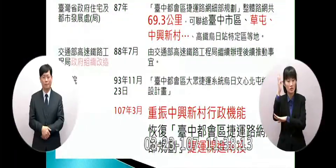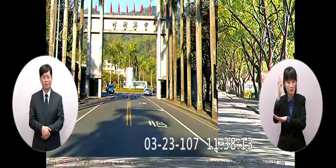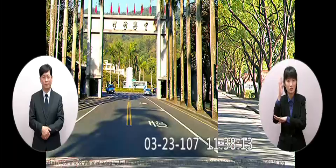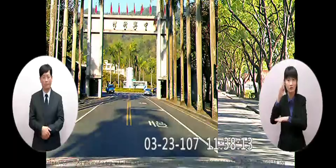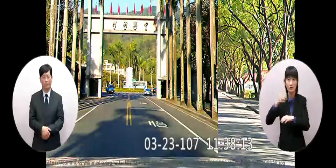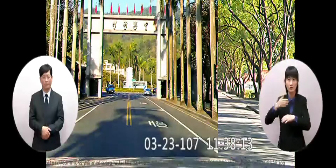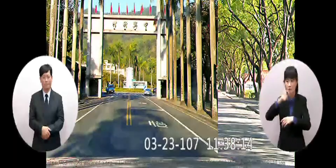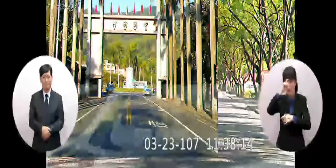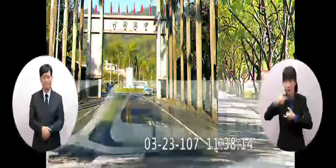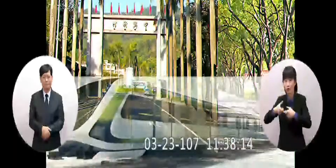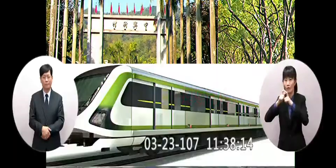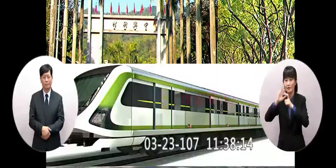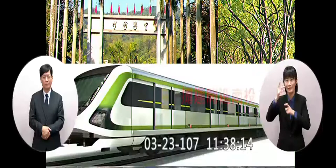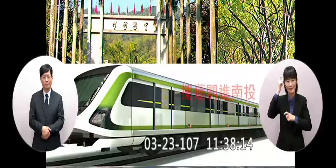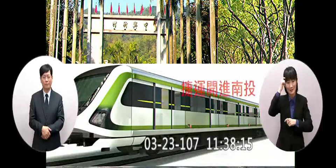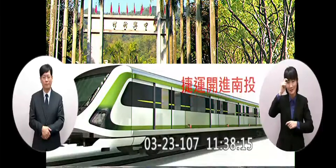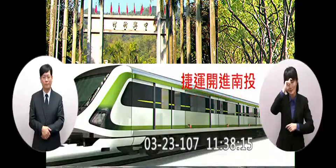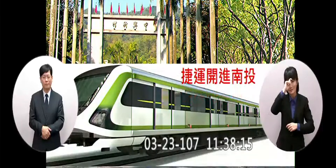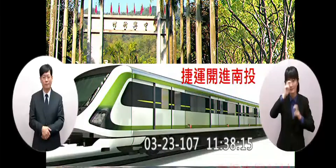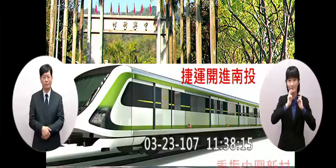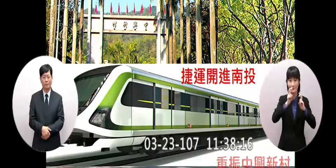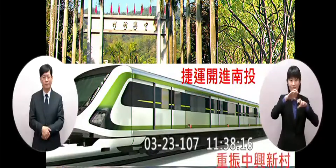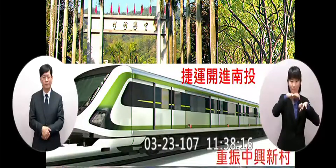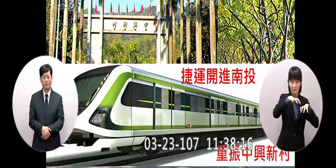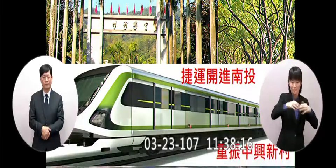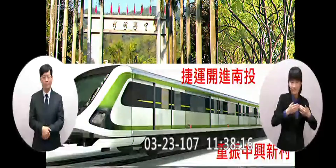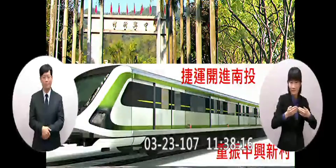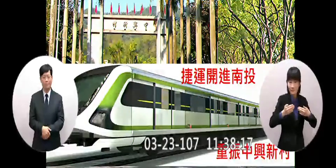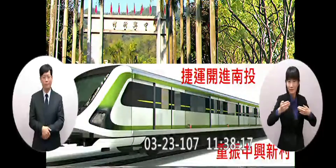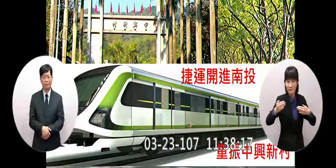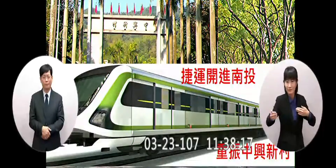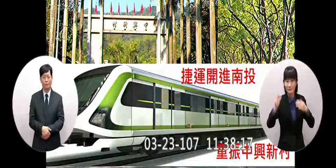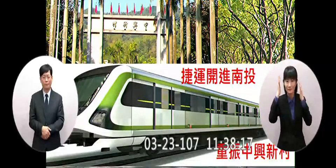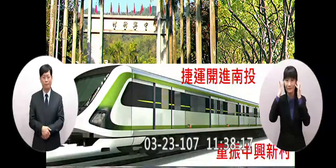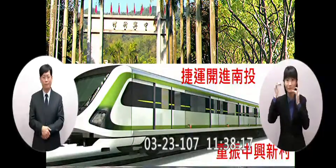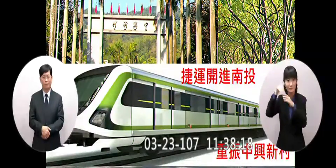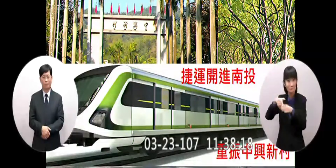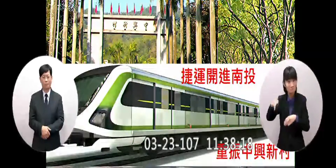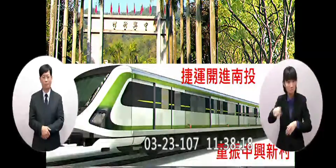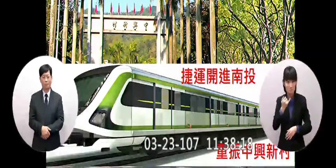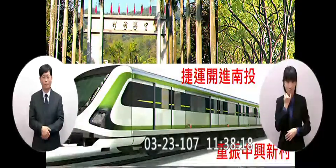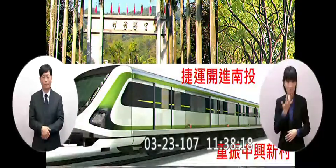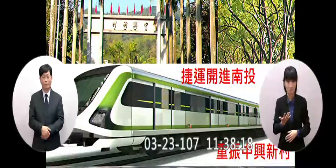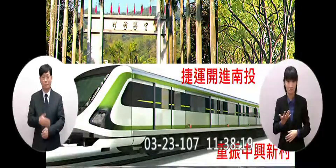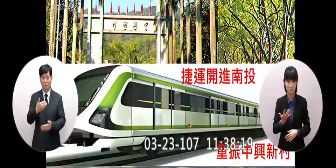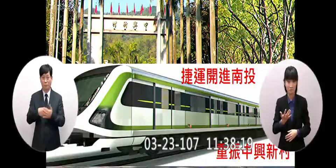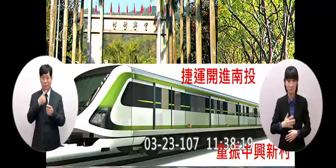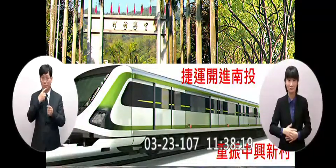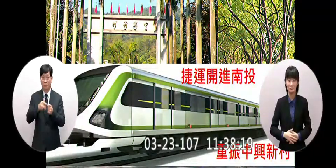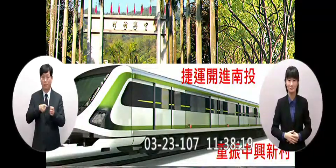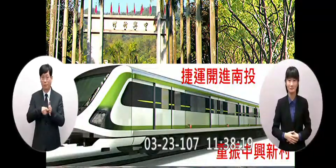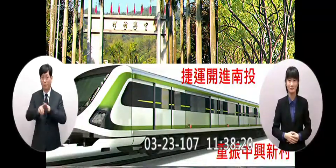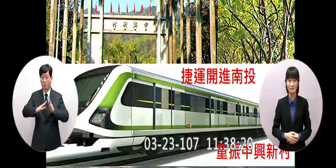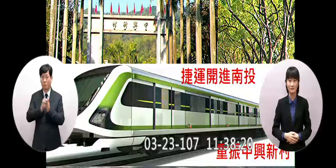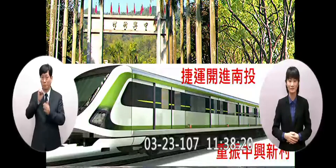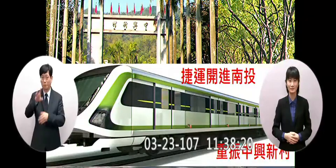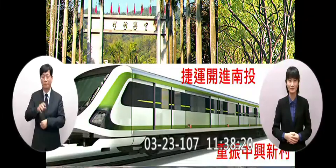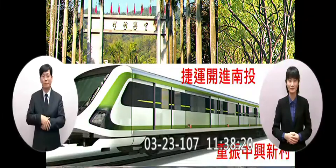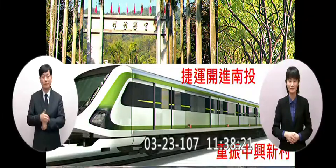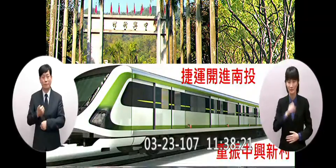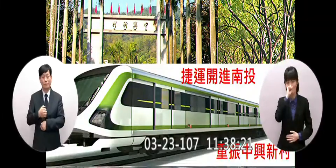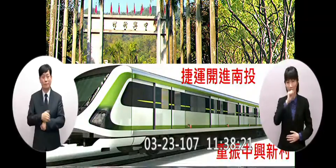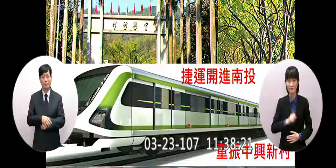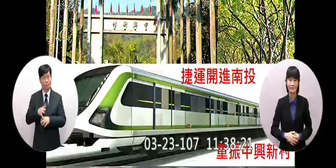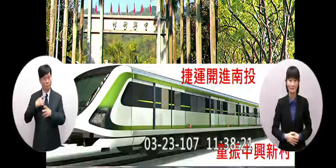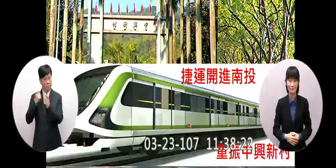是我们可以把捷运开进南投。我们把捷运开进南投这件事情所顾及的， 剩下8秒钟，我直接回答蔡委员好吗？